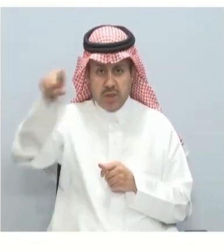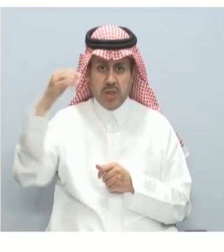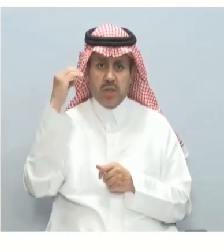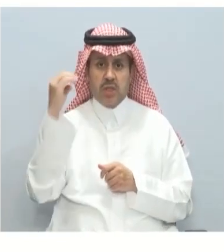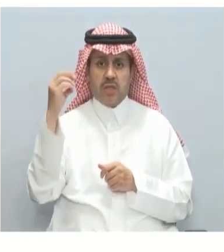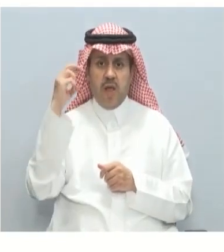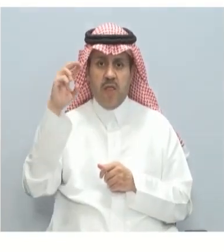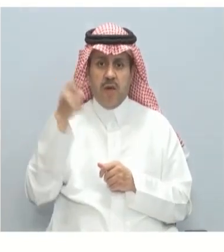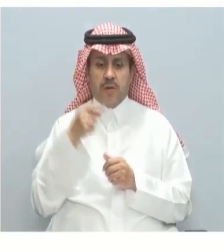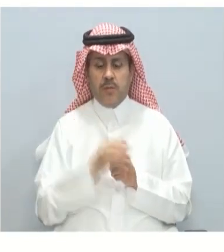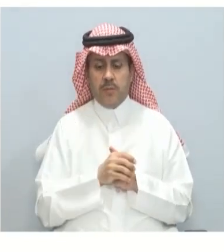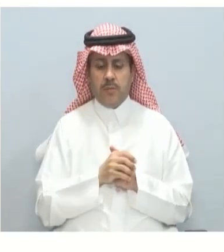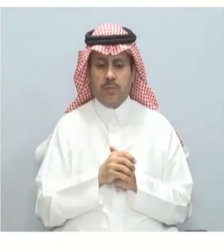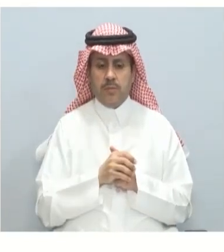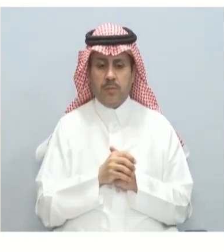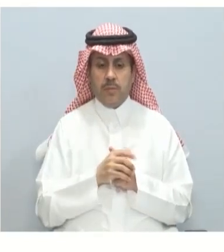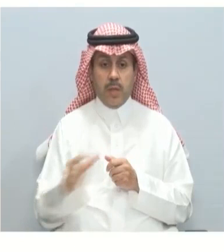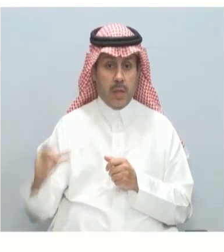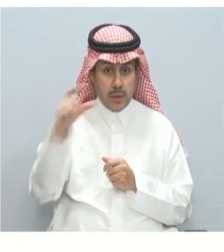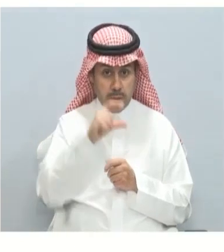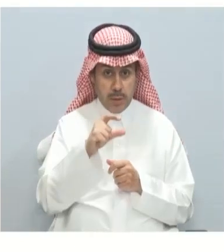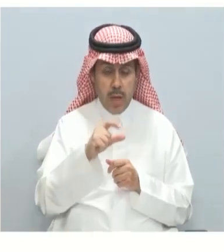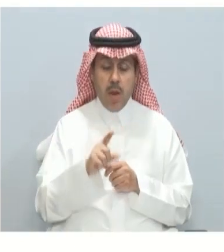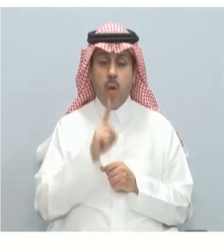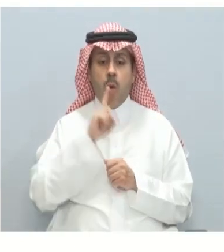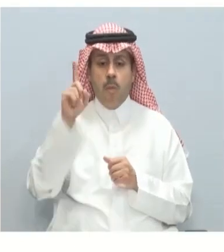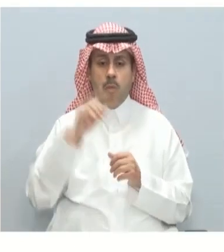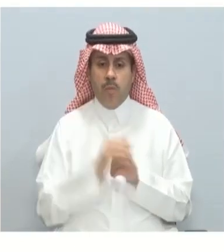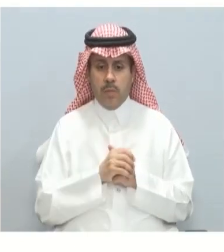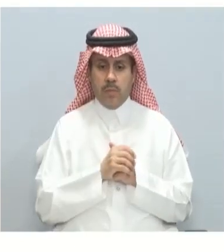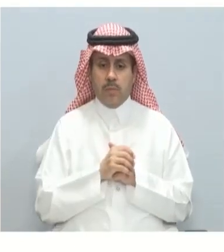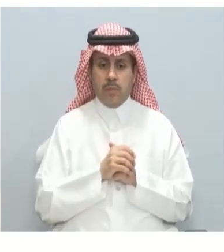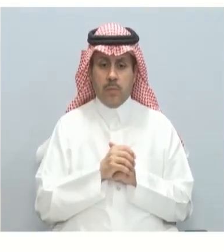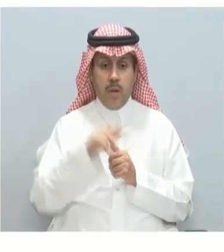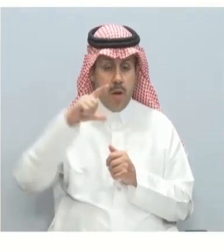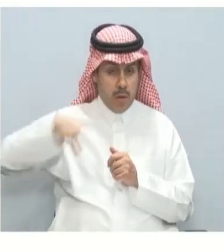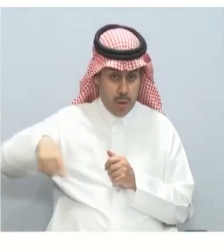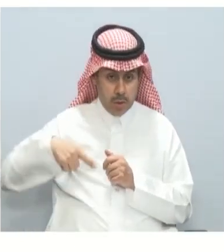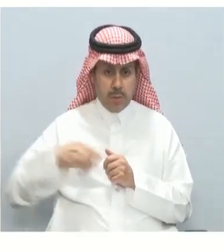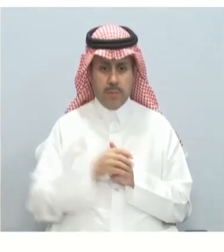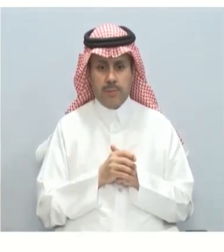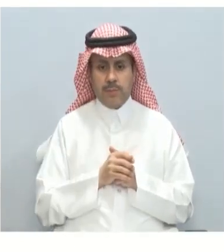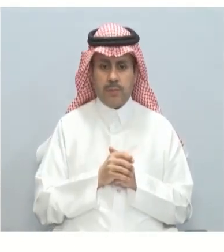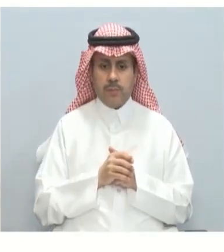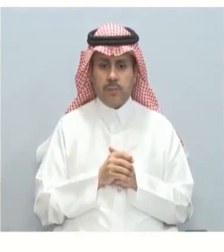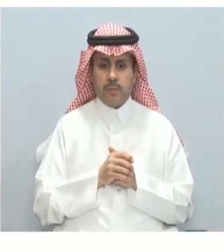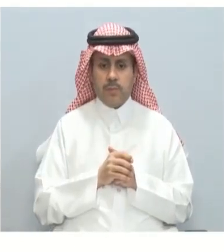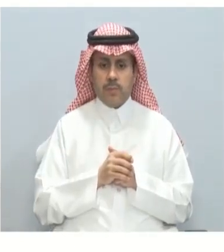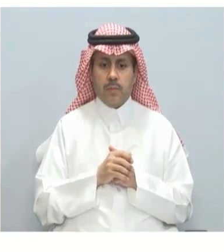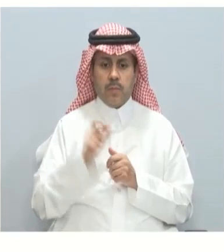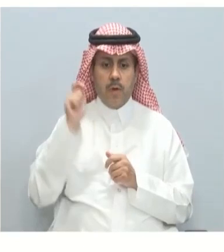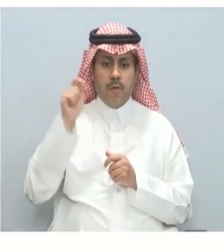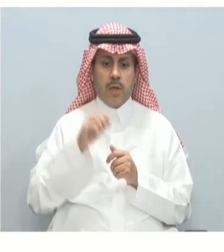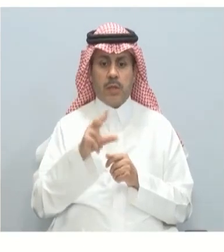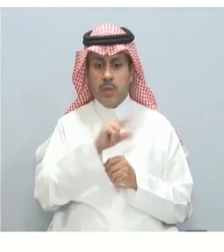الجذريه عندنا هنا الداله الرئيسيه الام لدوال الجذر التربيعي الداله الرئيسيه الام اللي هي اكس تساوي جذر